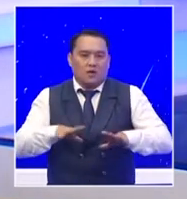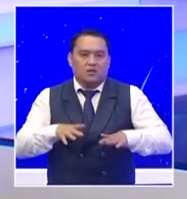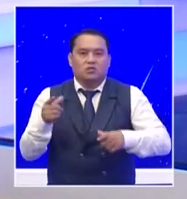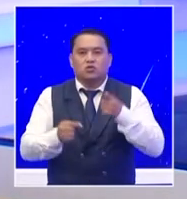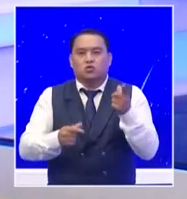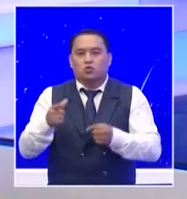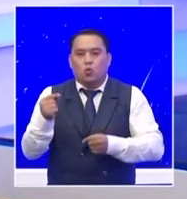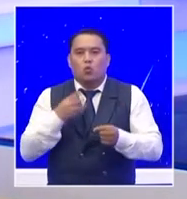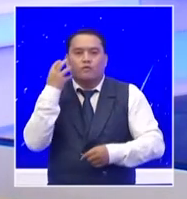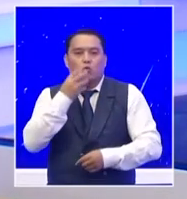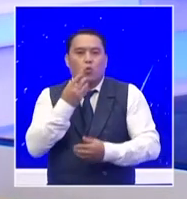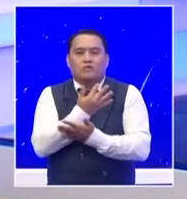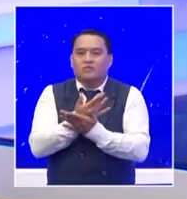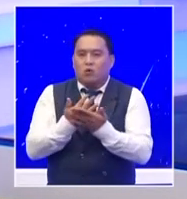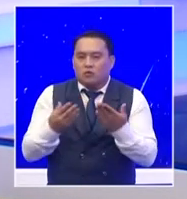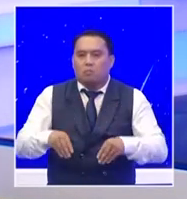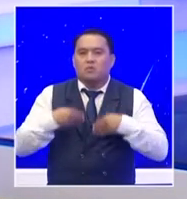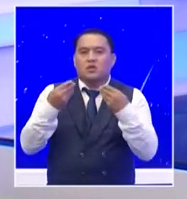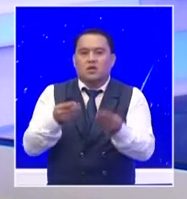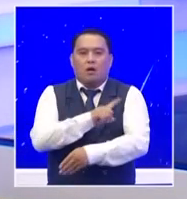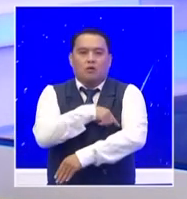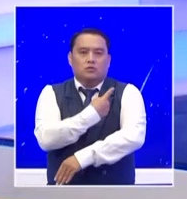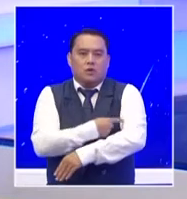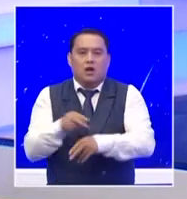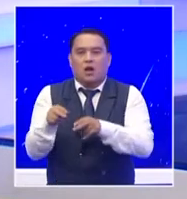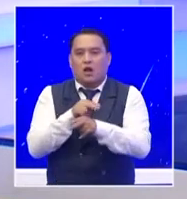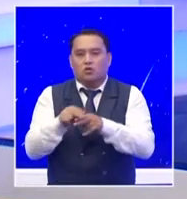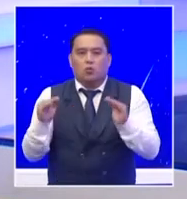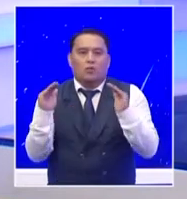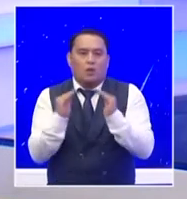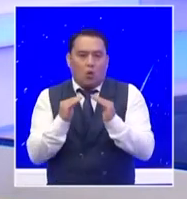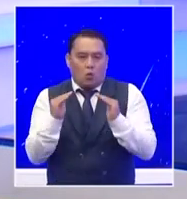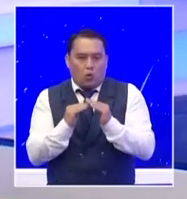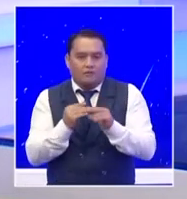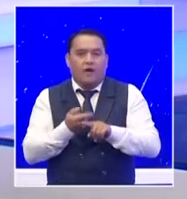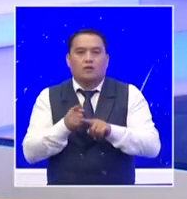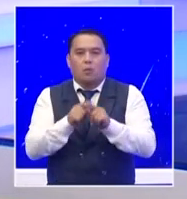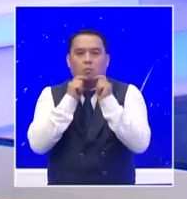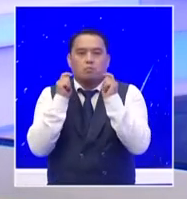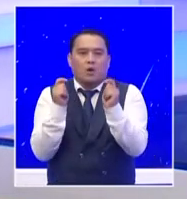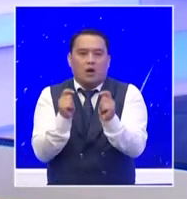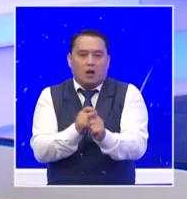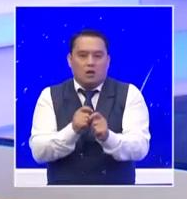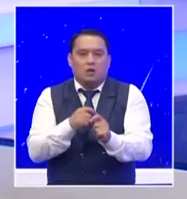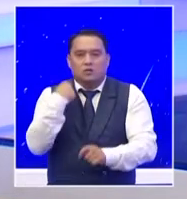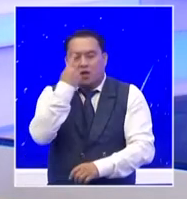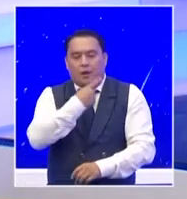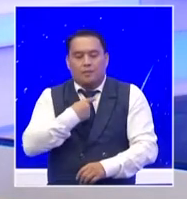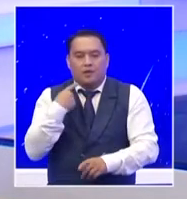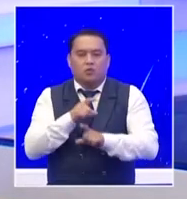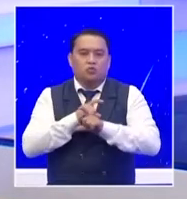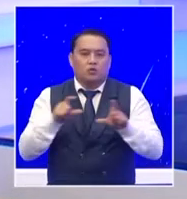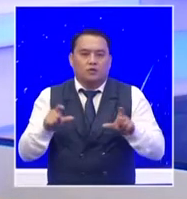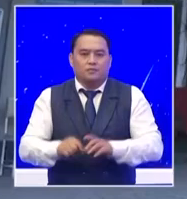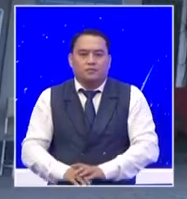100 фруктовых корзин были переданы врачам, проходящим лечение на дому. А в этот раз подарки доставлены для самих лечебных